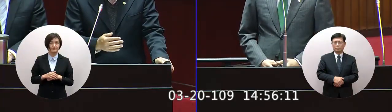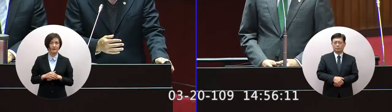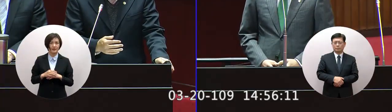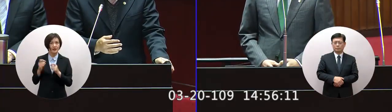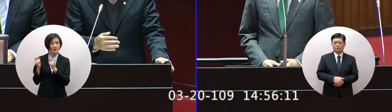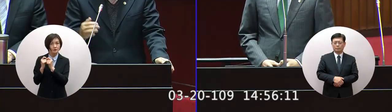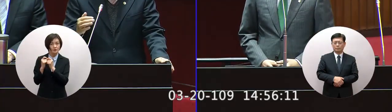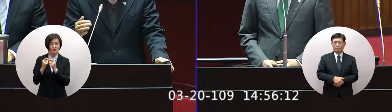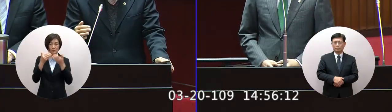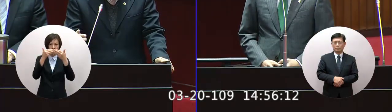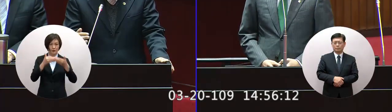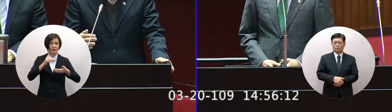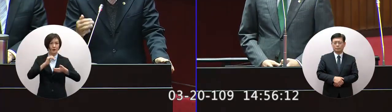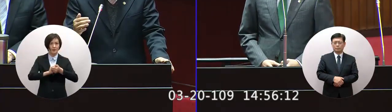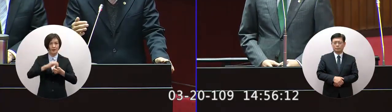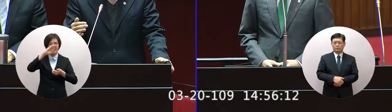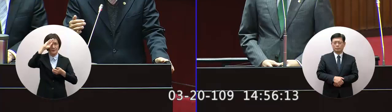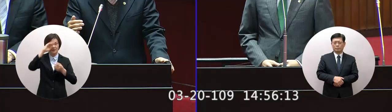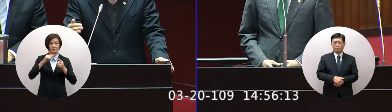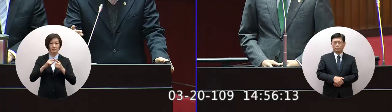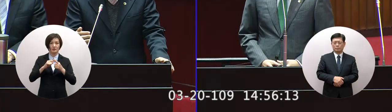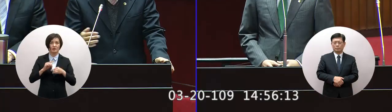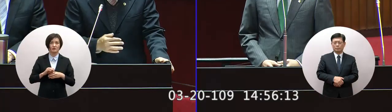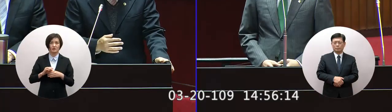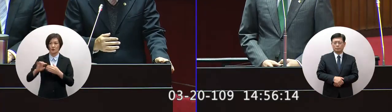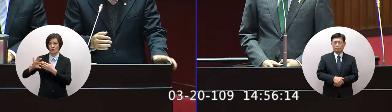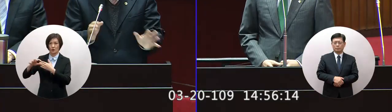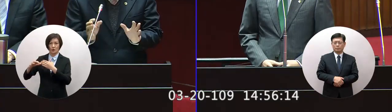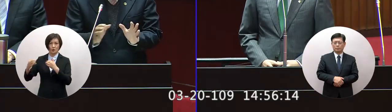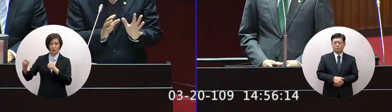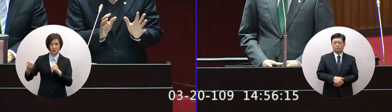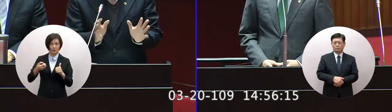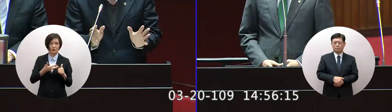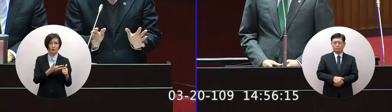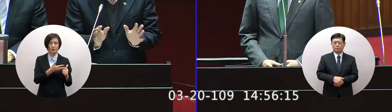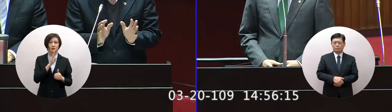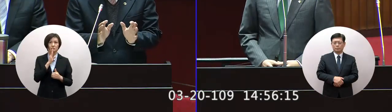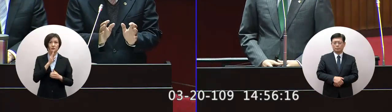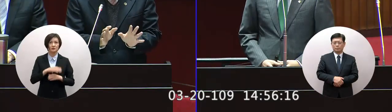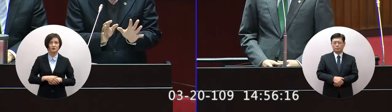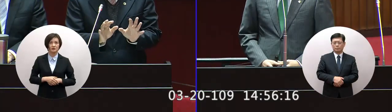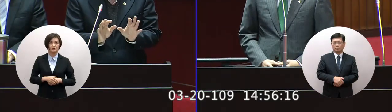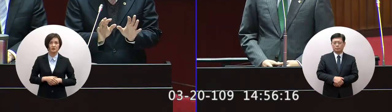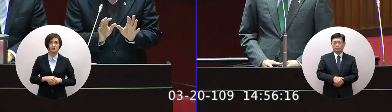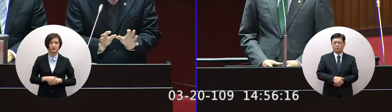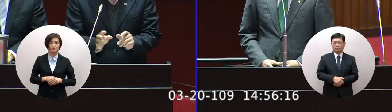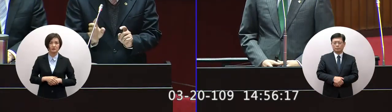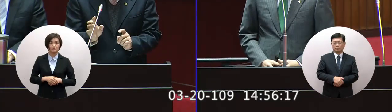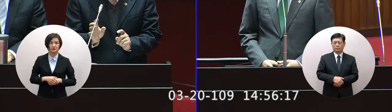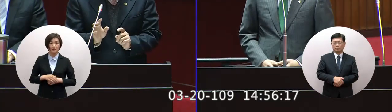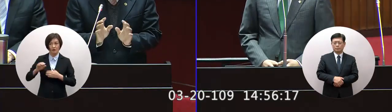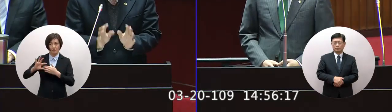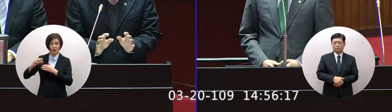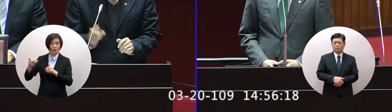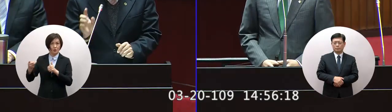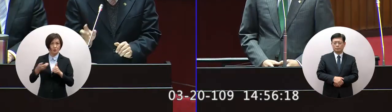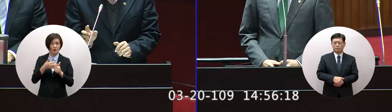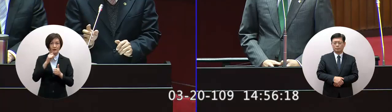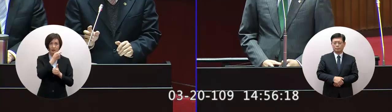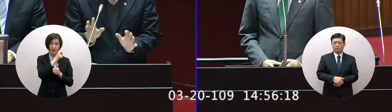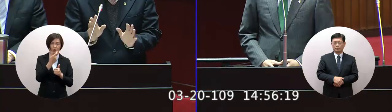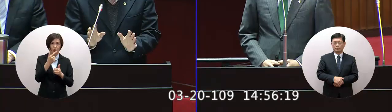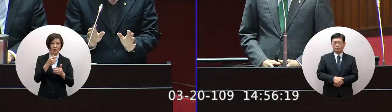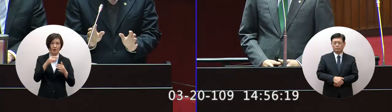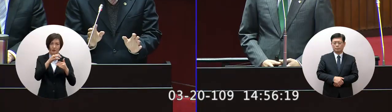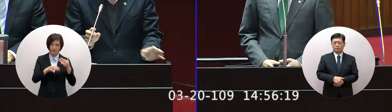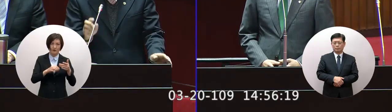的确诊案例都是从这个境外移入，那现在也有相关境外移入的做法，而且各学校包含